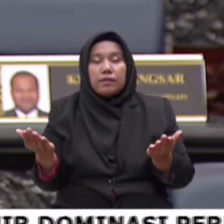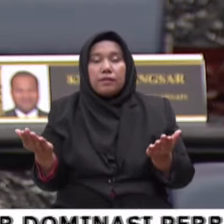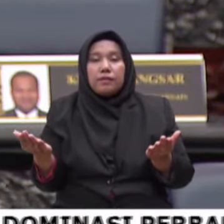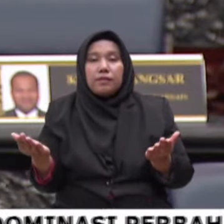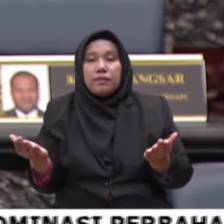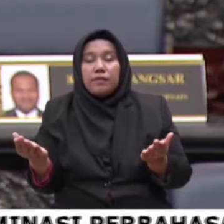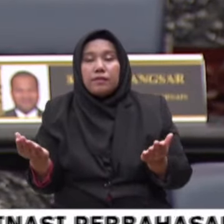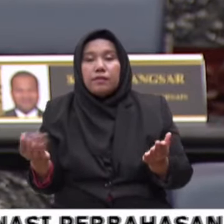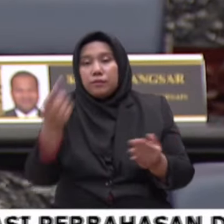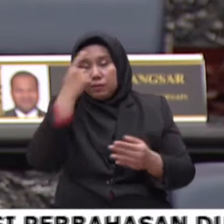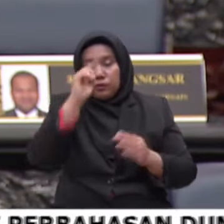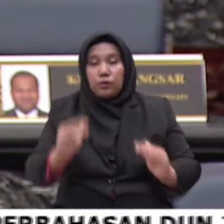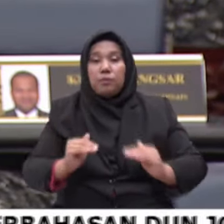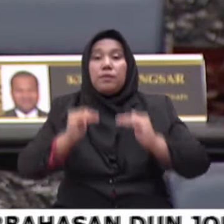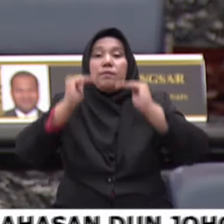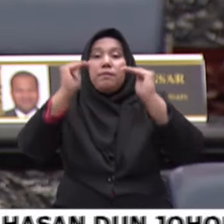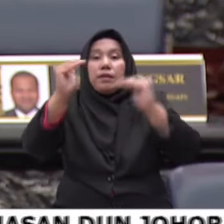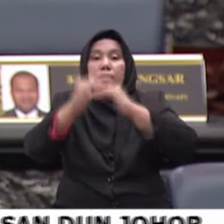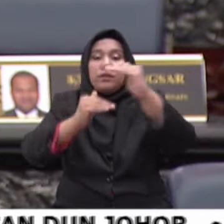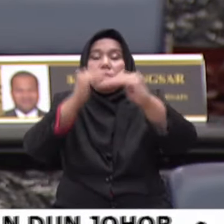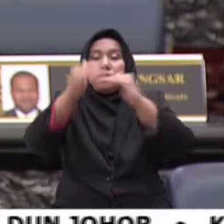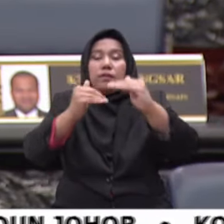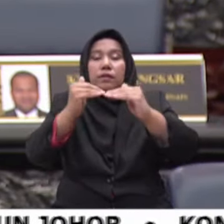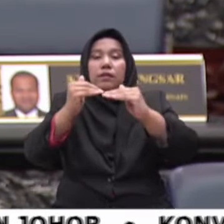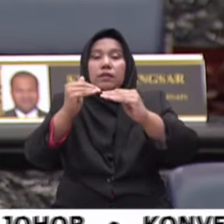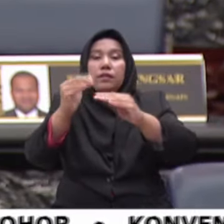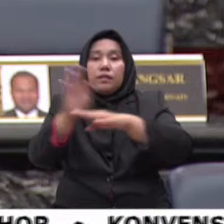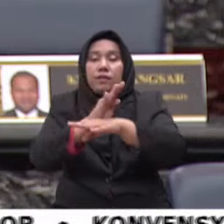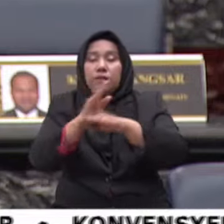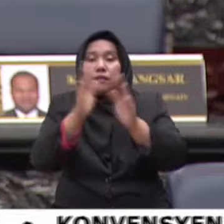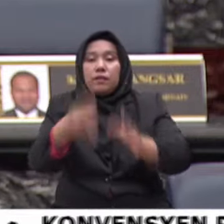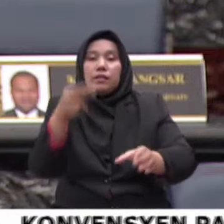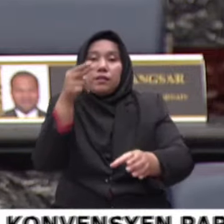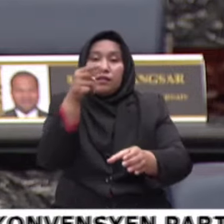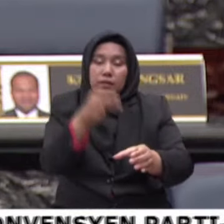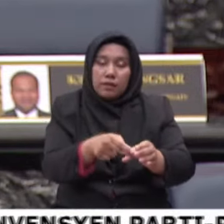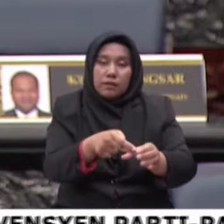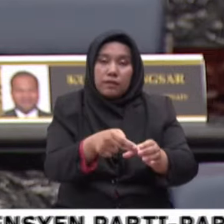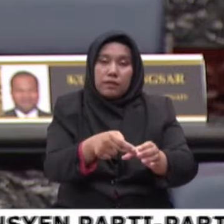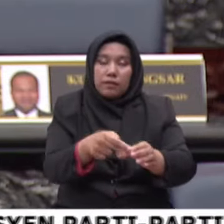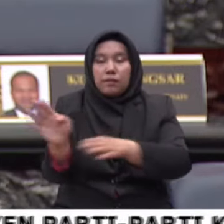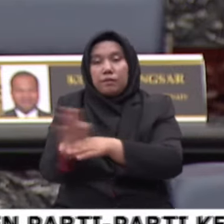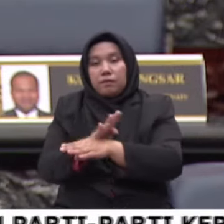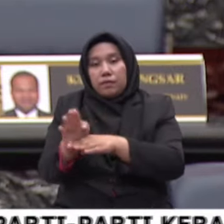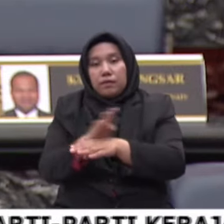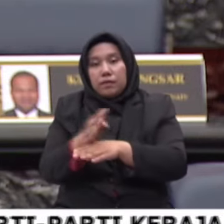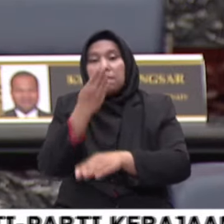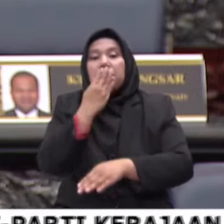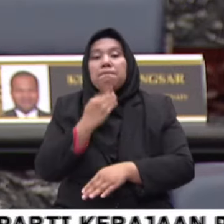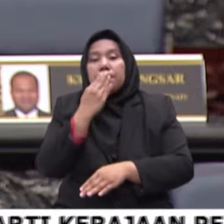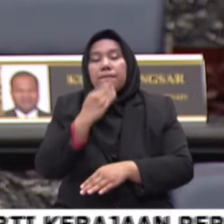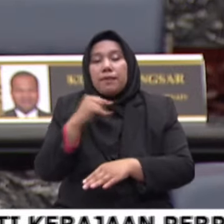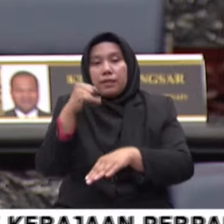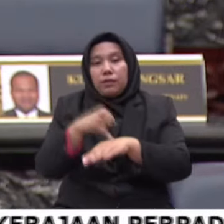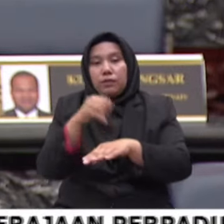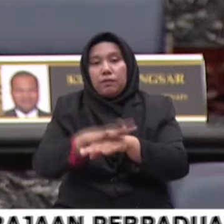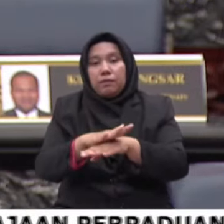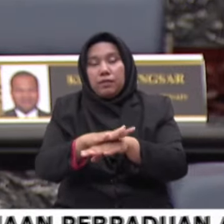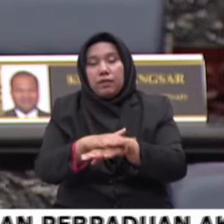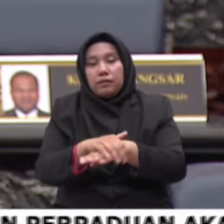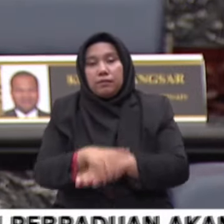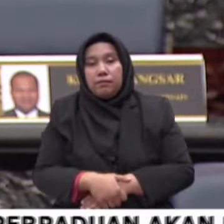usahawan-usahawan yang terlibat dalam perusahaan madu lebah ini.